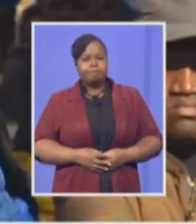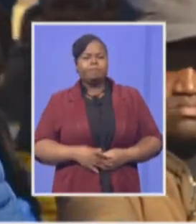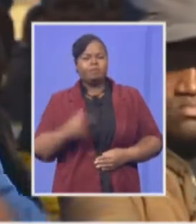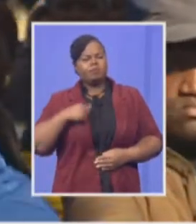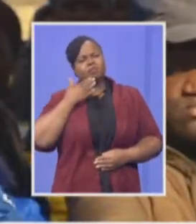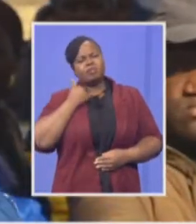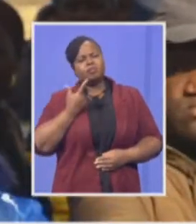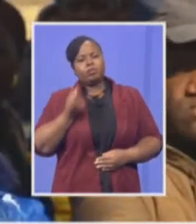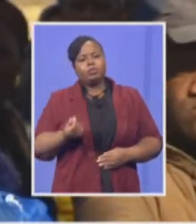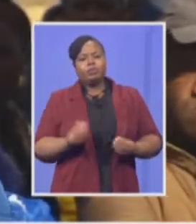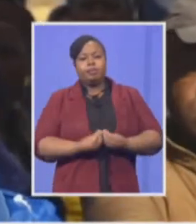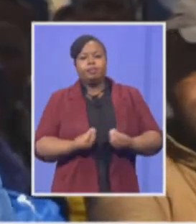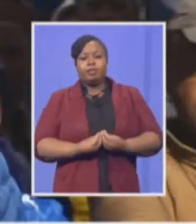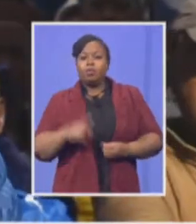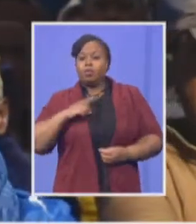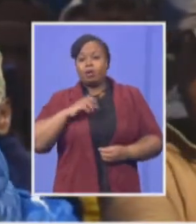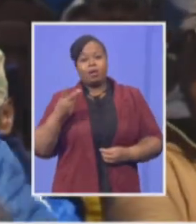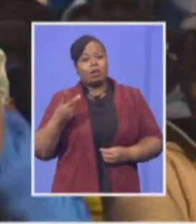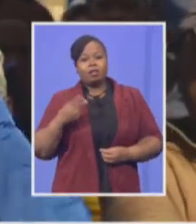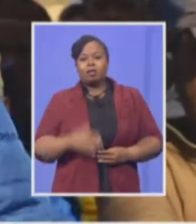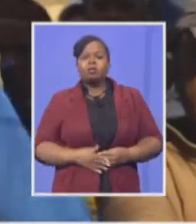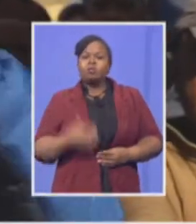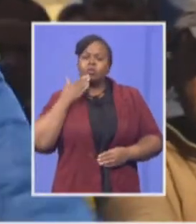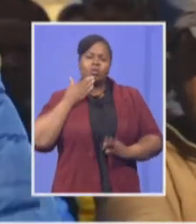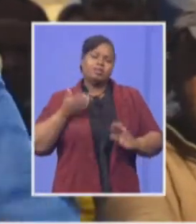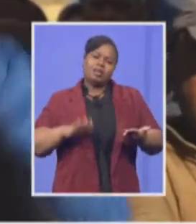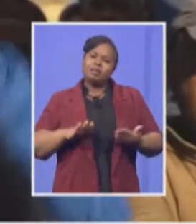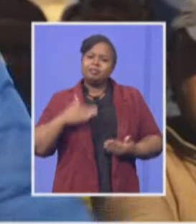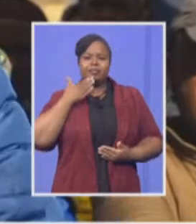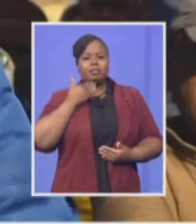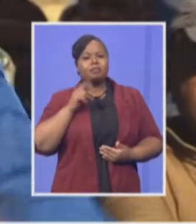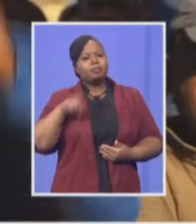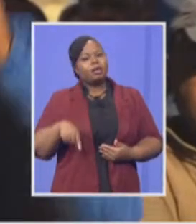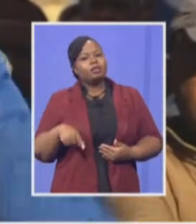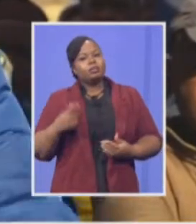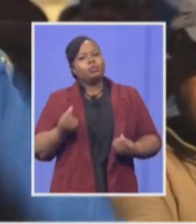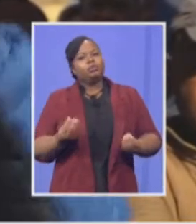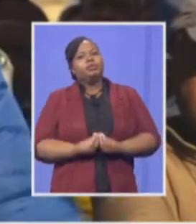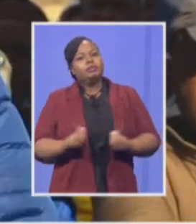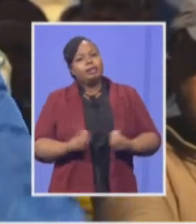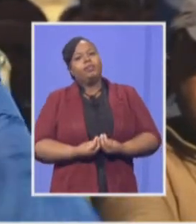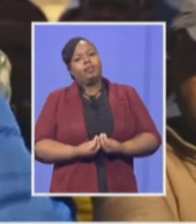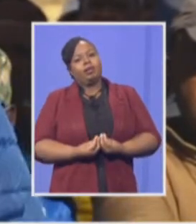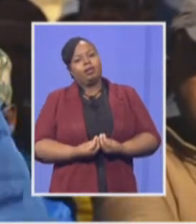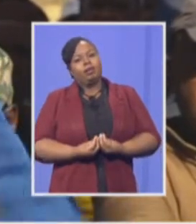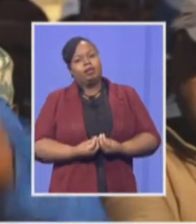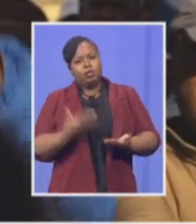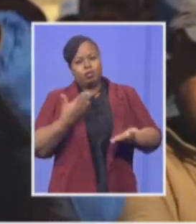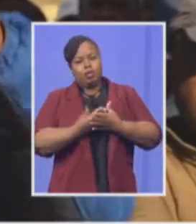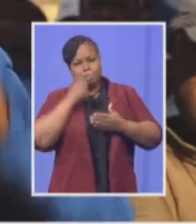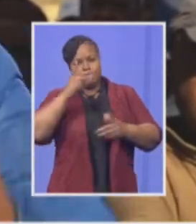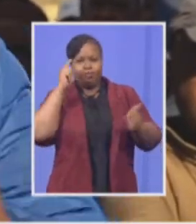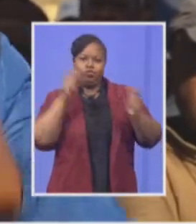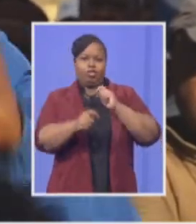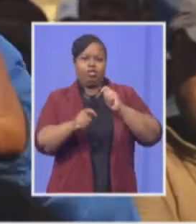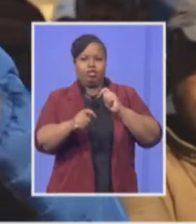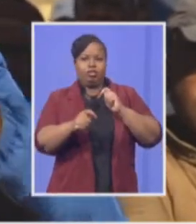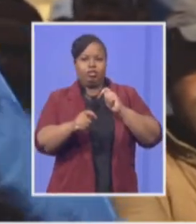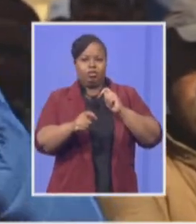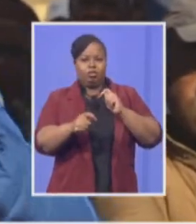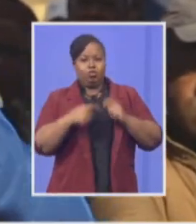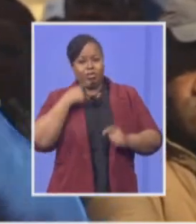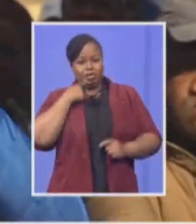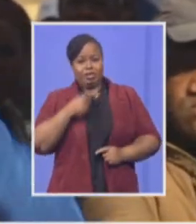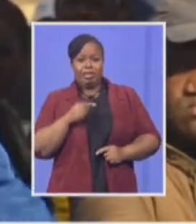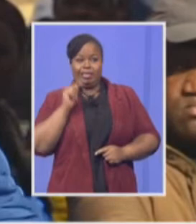abantwana babantu laba abangambile emhlabeni sicela kube khona into ezawuphathwa kube khona into ezawuphakama ukuthi ngesine